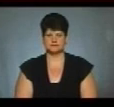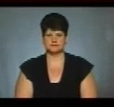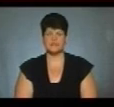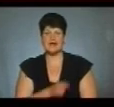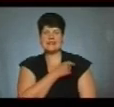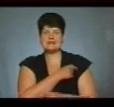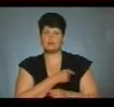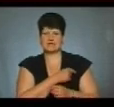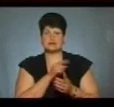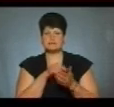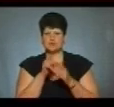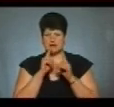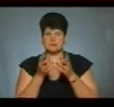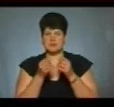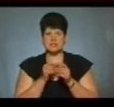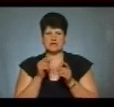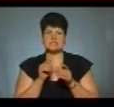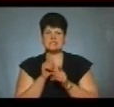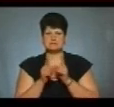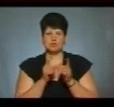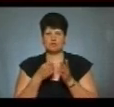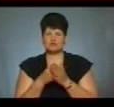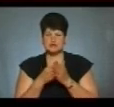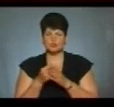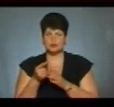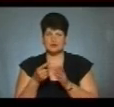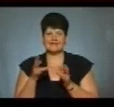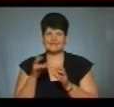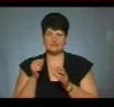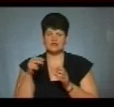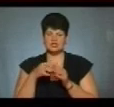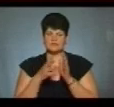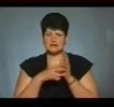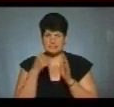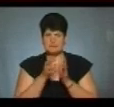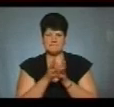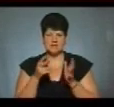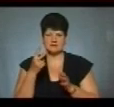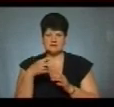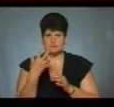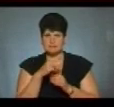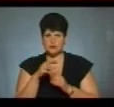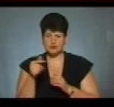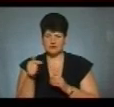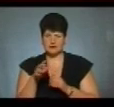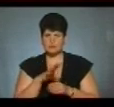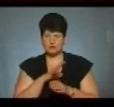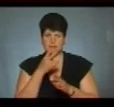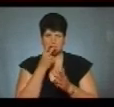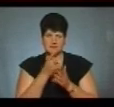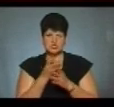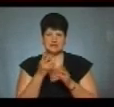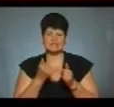Депутати міської ради прийняли зміни до бюджету Тернополя на 2019 рік. Більше 25 мільйонів гривень, які були передбачені